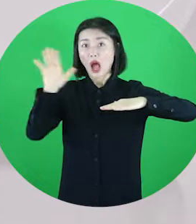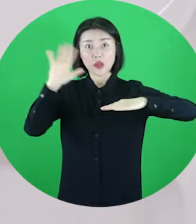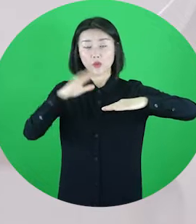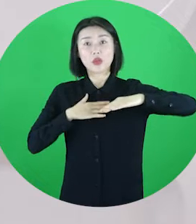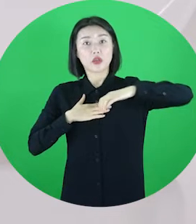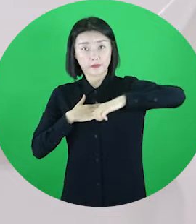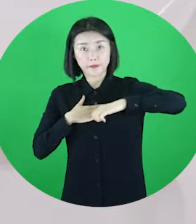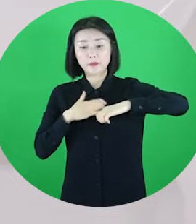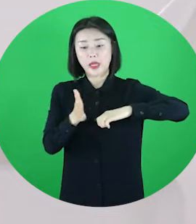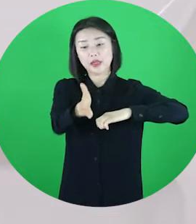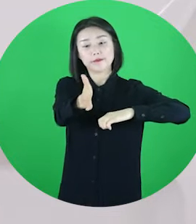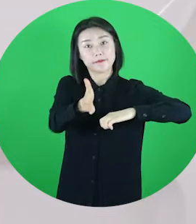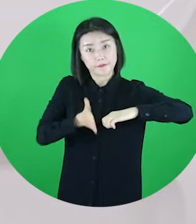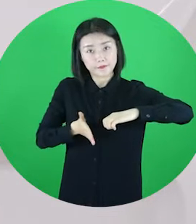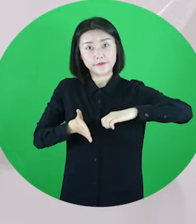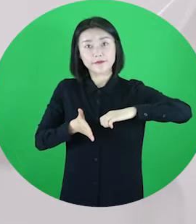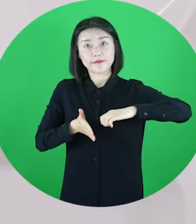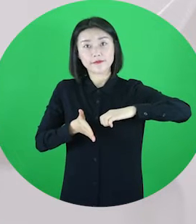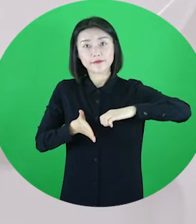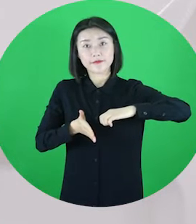한번 잘라볼게요.